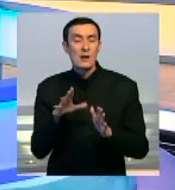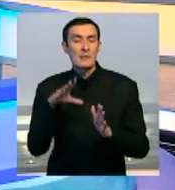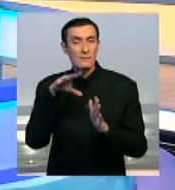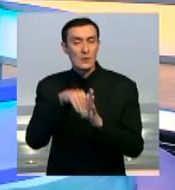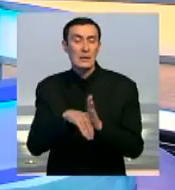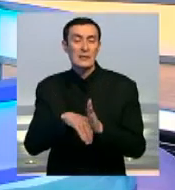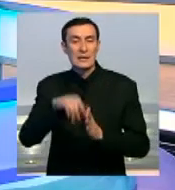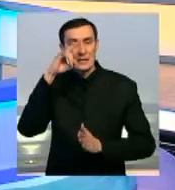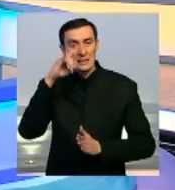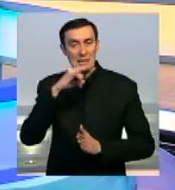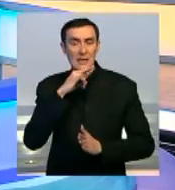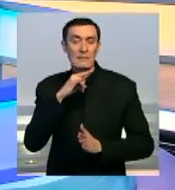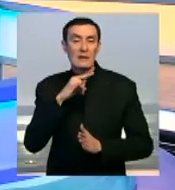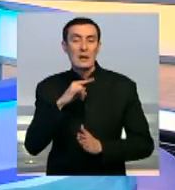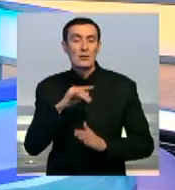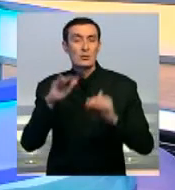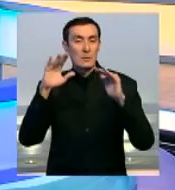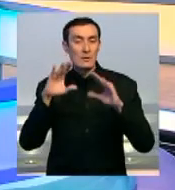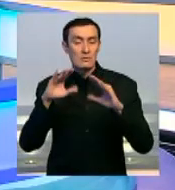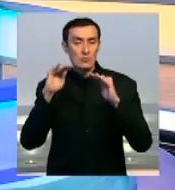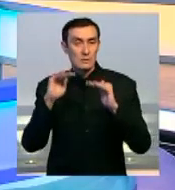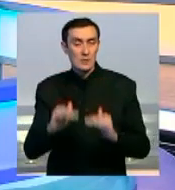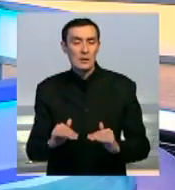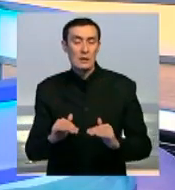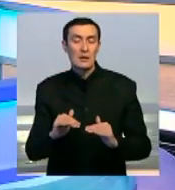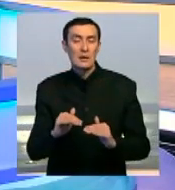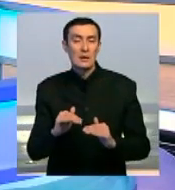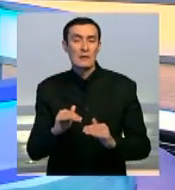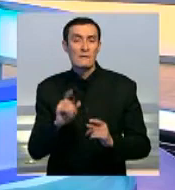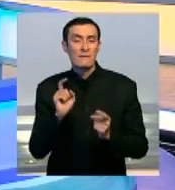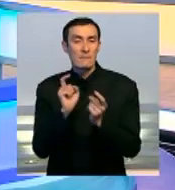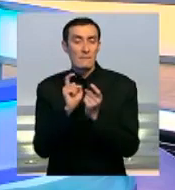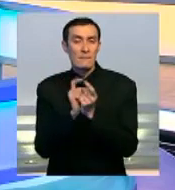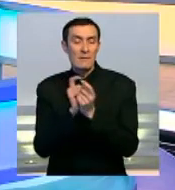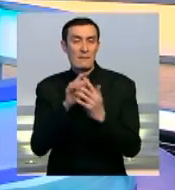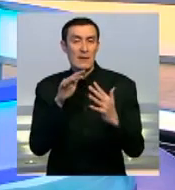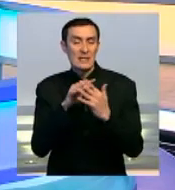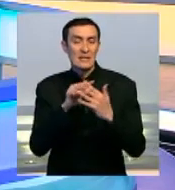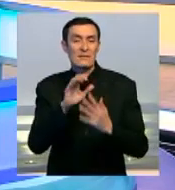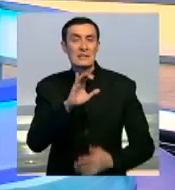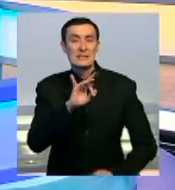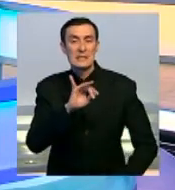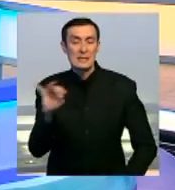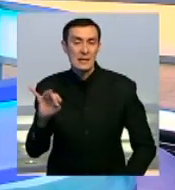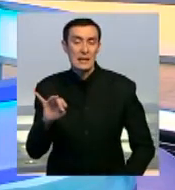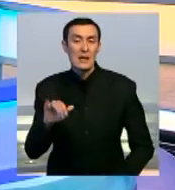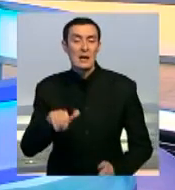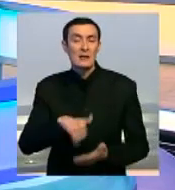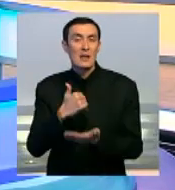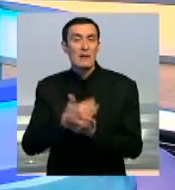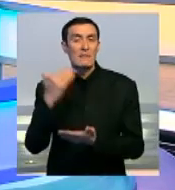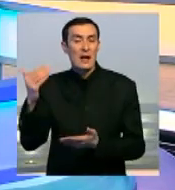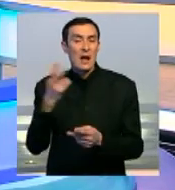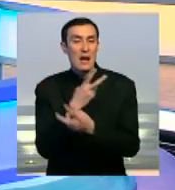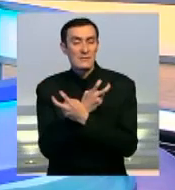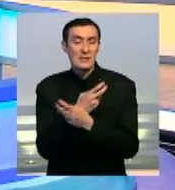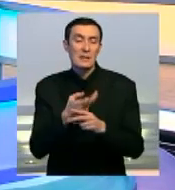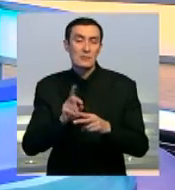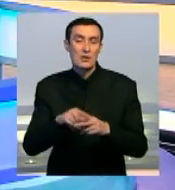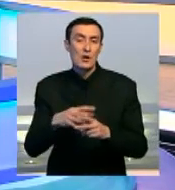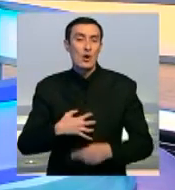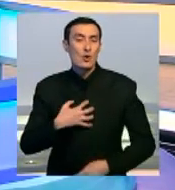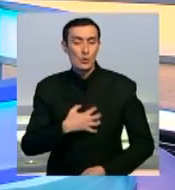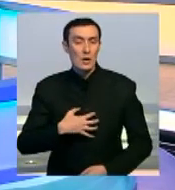руководства Казахстана в деэскалацию конфликта в Сирии и другие миротворческие усилия страны. Александр Ван дер Беллен особо подчеркнул роль